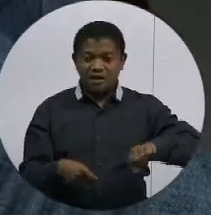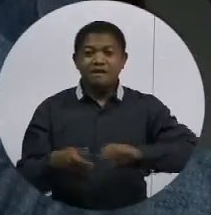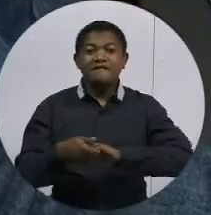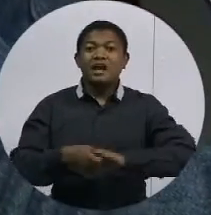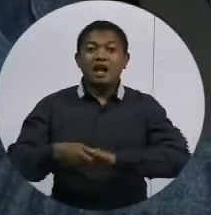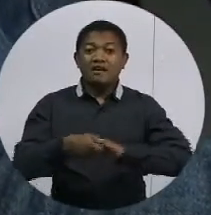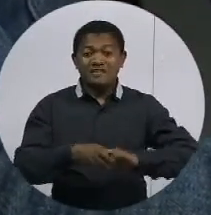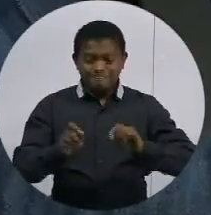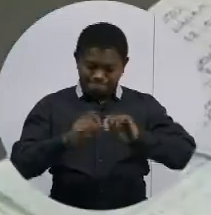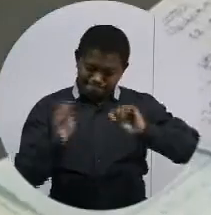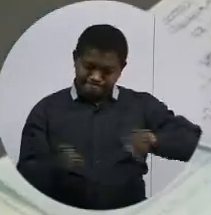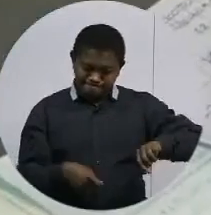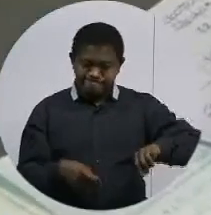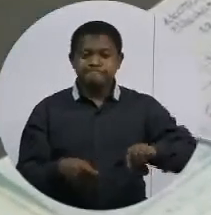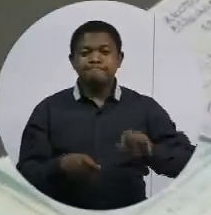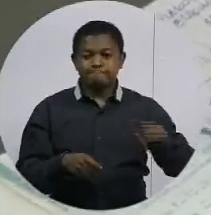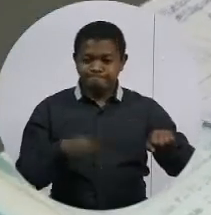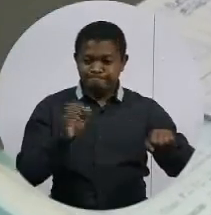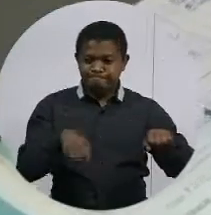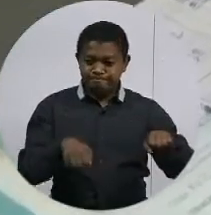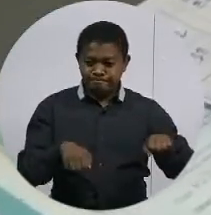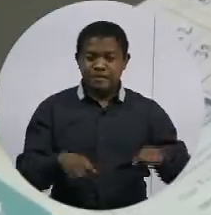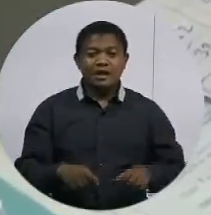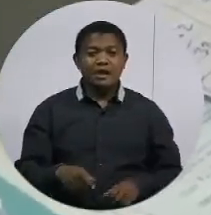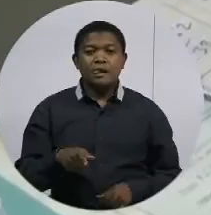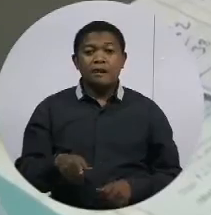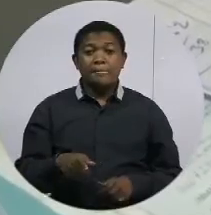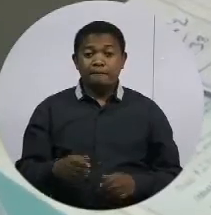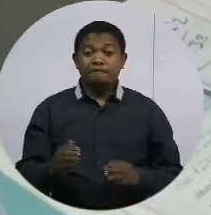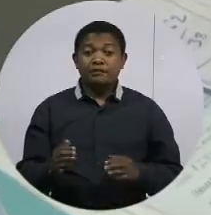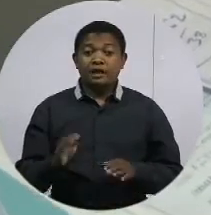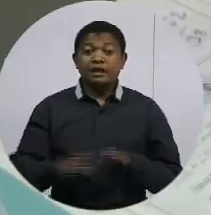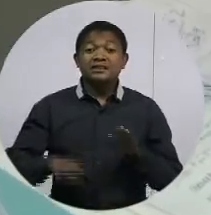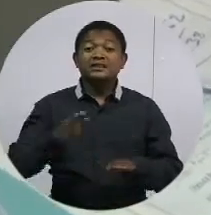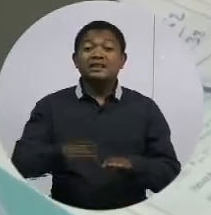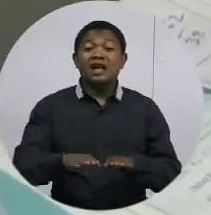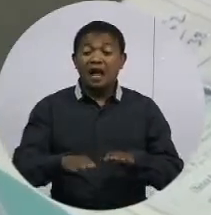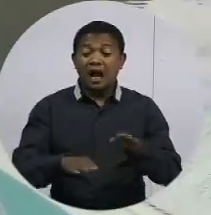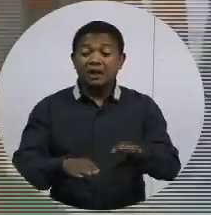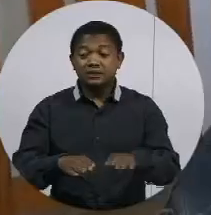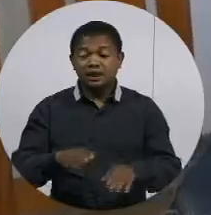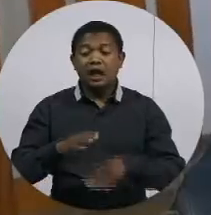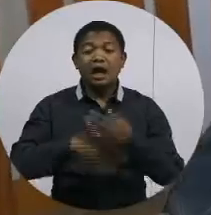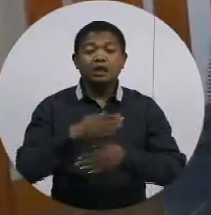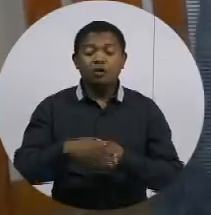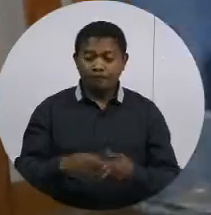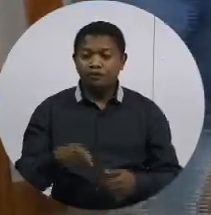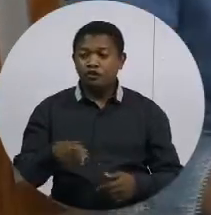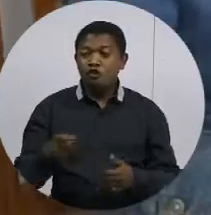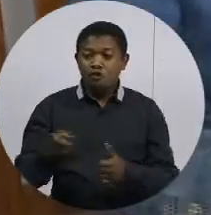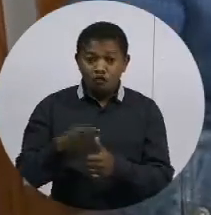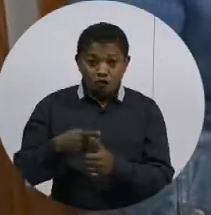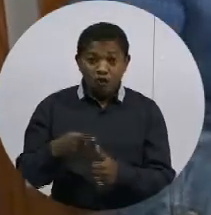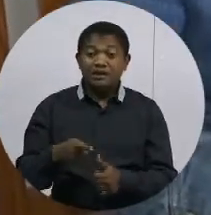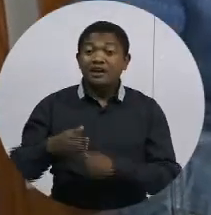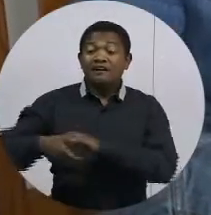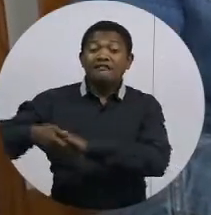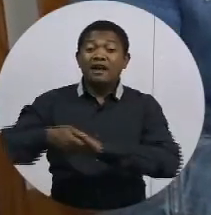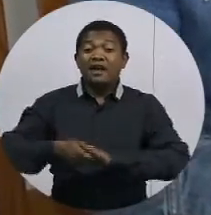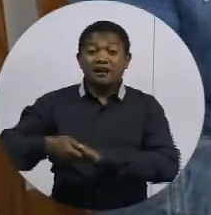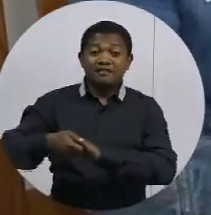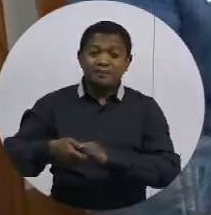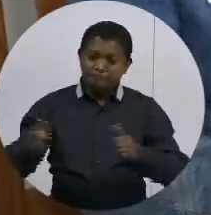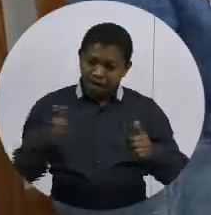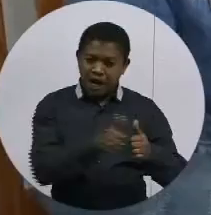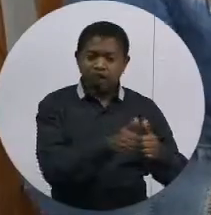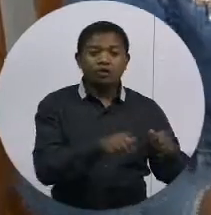aty aminay amin'ny BMH izy dia ato izy a no azavainay amin'ny rehetrarehetra ny zavatra azo atao a sy ny tsy azo atao misy engagement